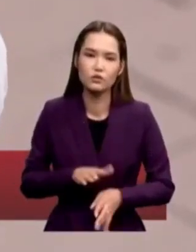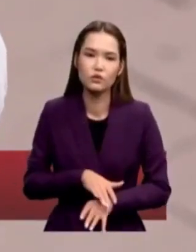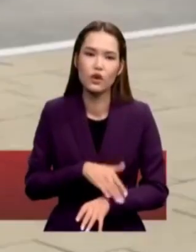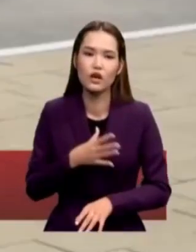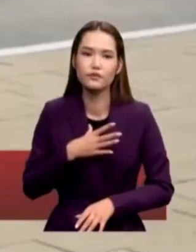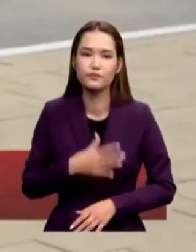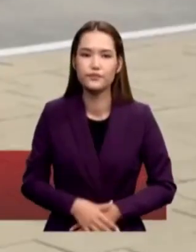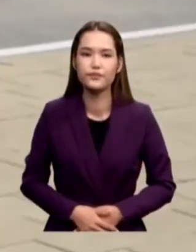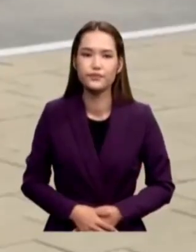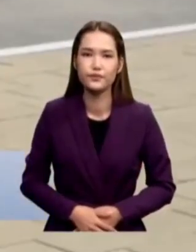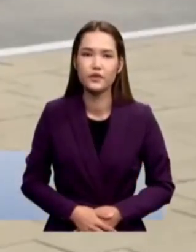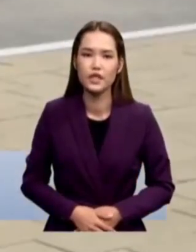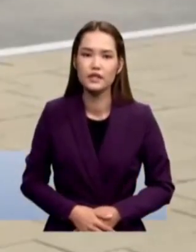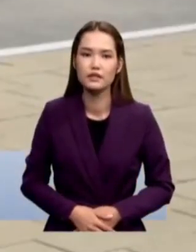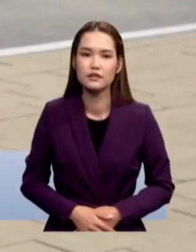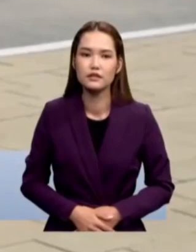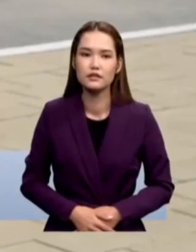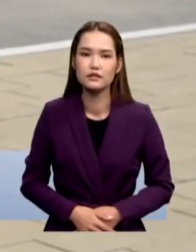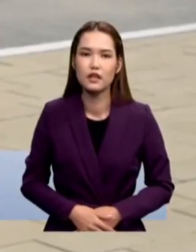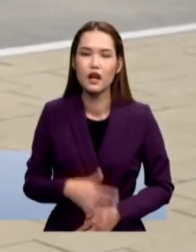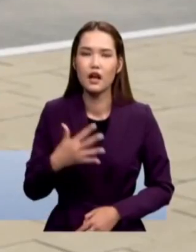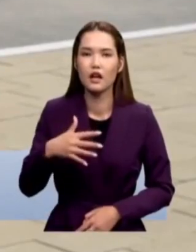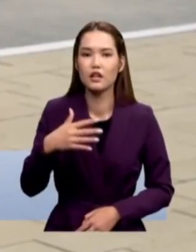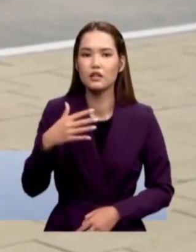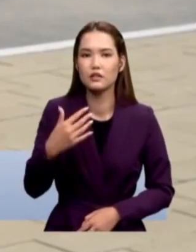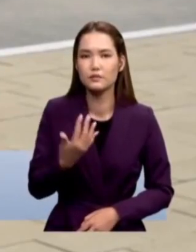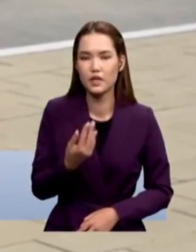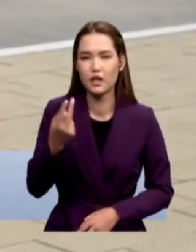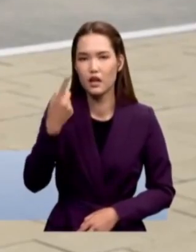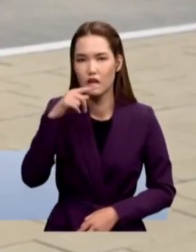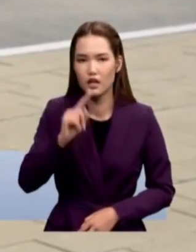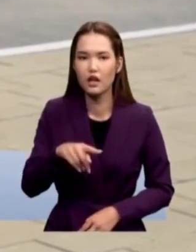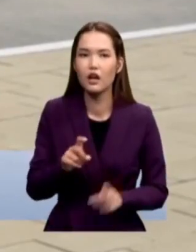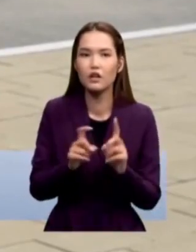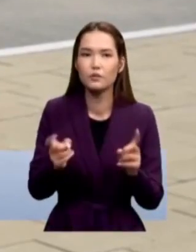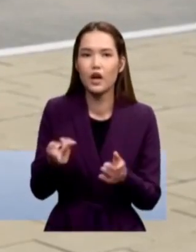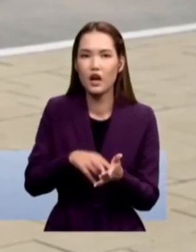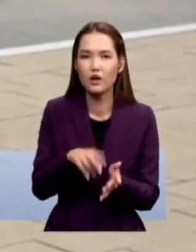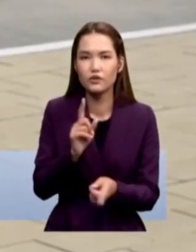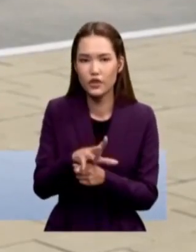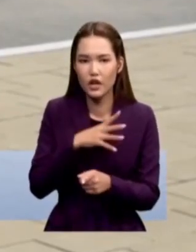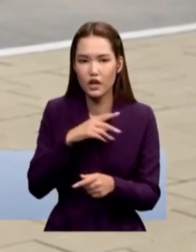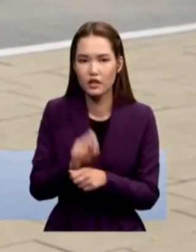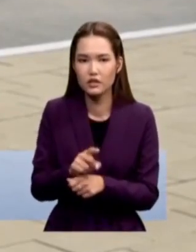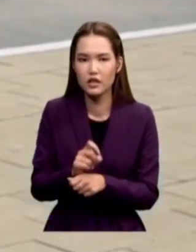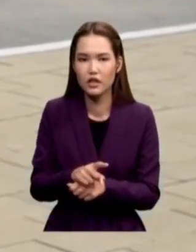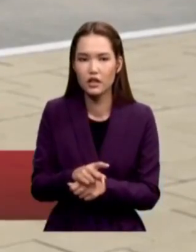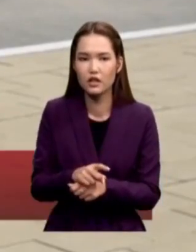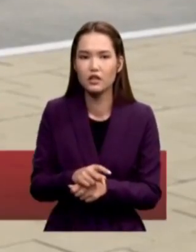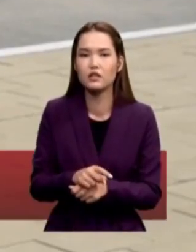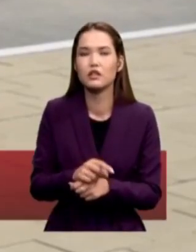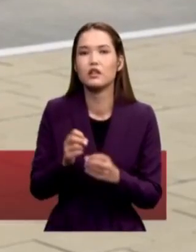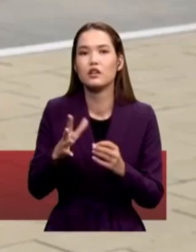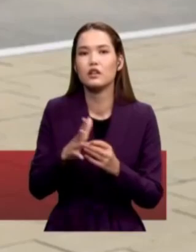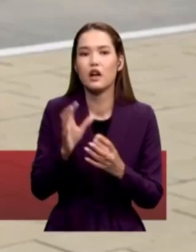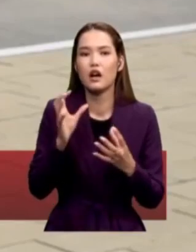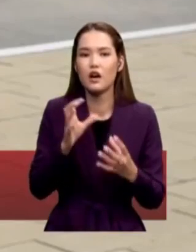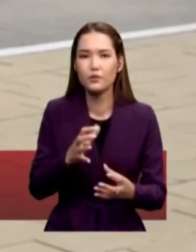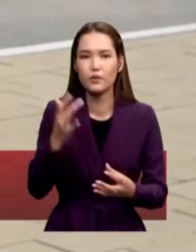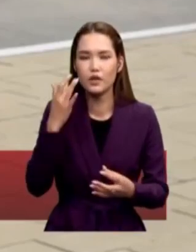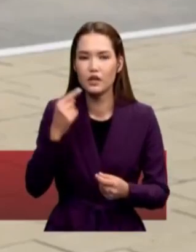қиын болды ғой. 122 мектепке апардым, 2 Қостанайға. Пасты 15 Астанопа,